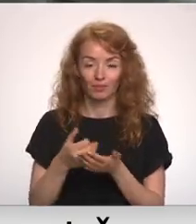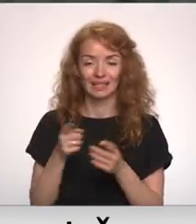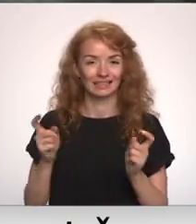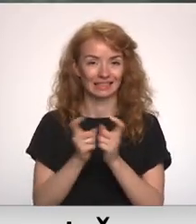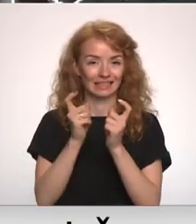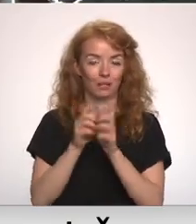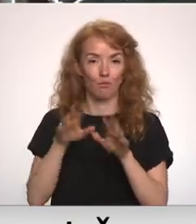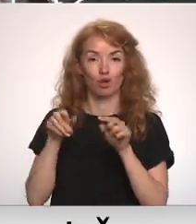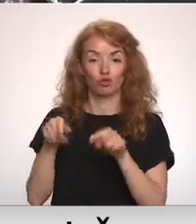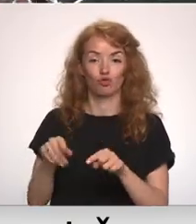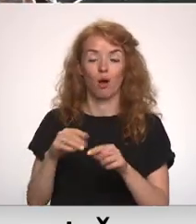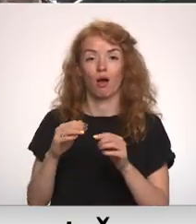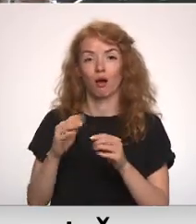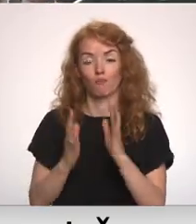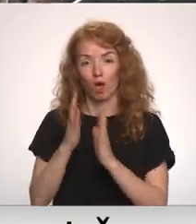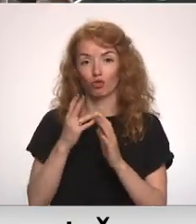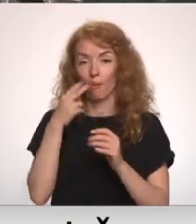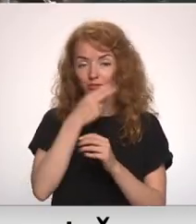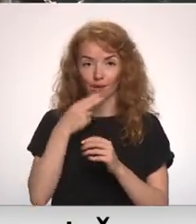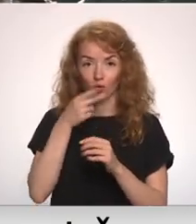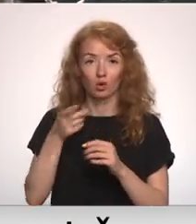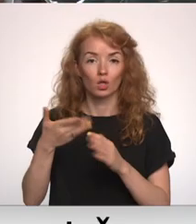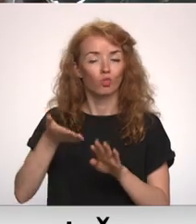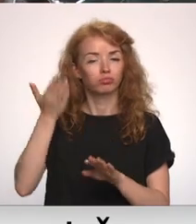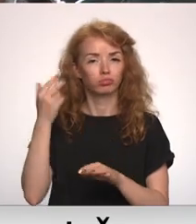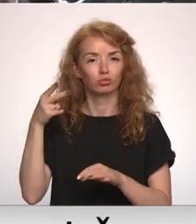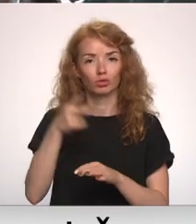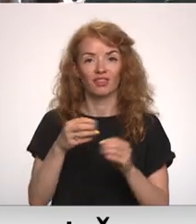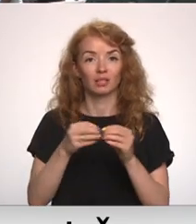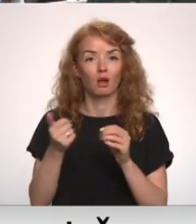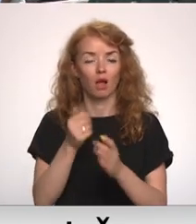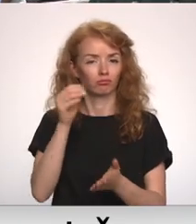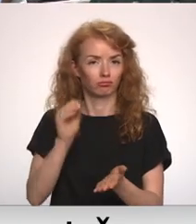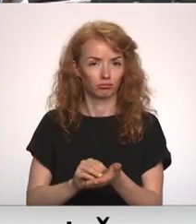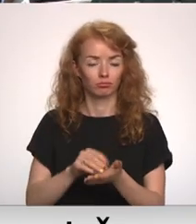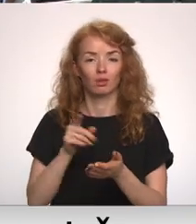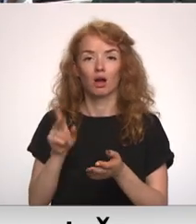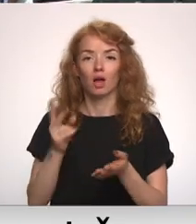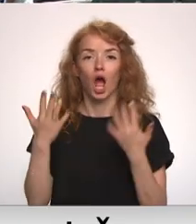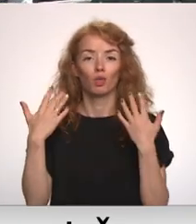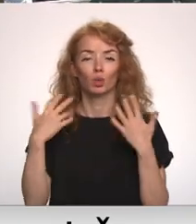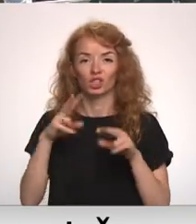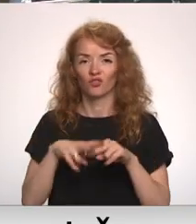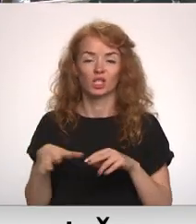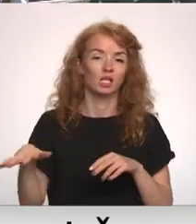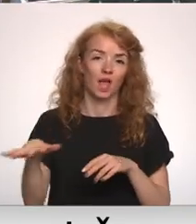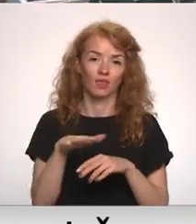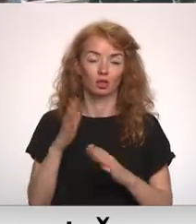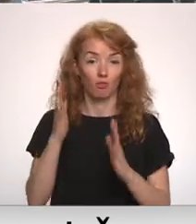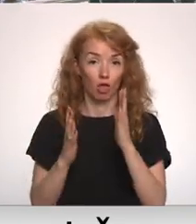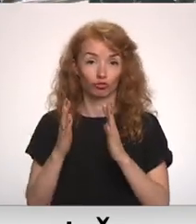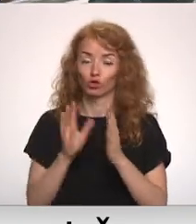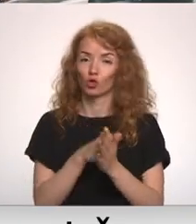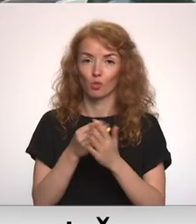meža masīvu apsaimniekošanu, kas novada plānā jau kopš 2010. gada iekļauts kā rekreācijas mežs, gan